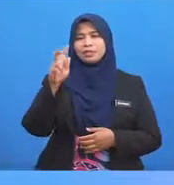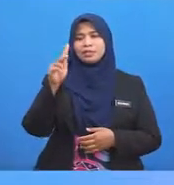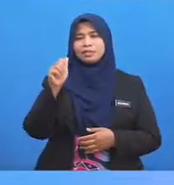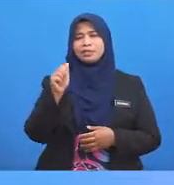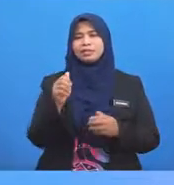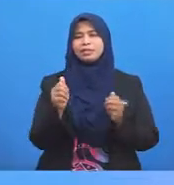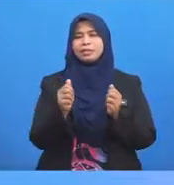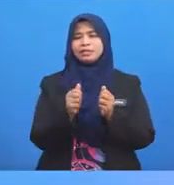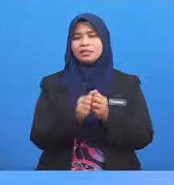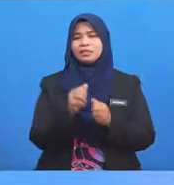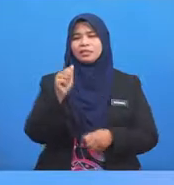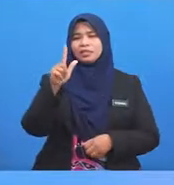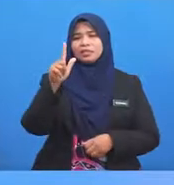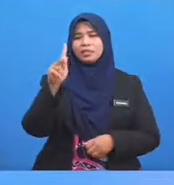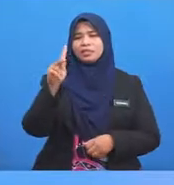dan Ar-Rohnu.